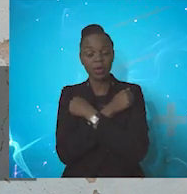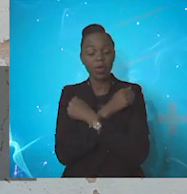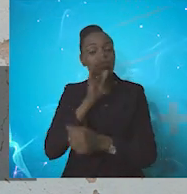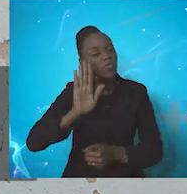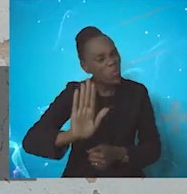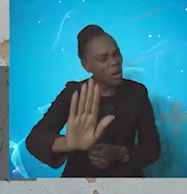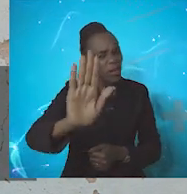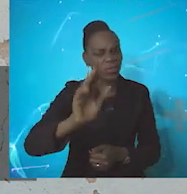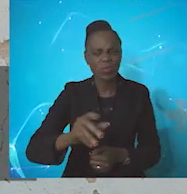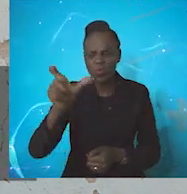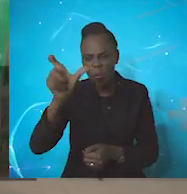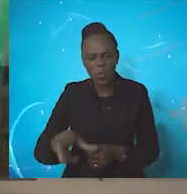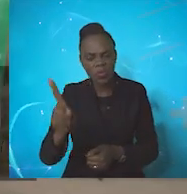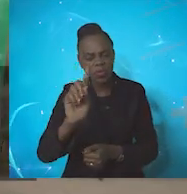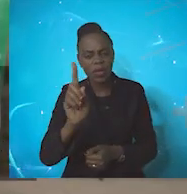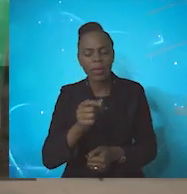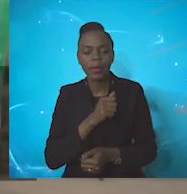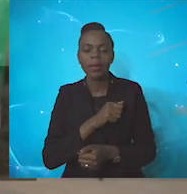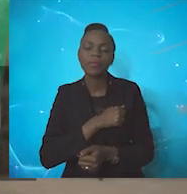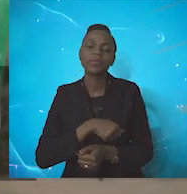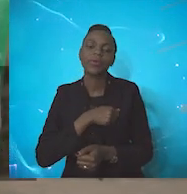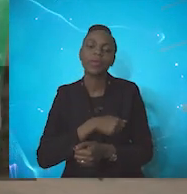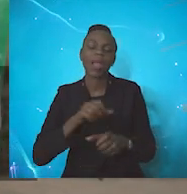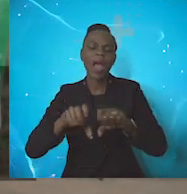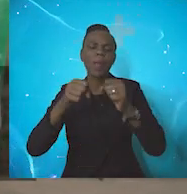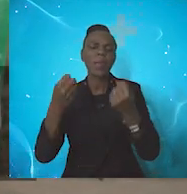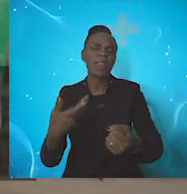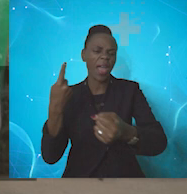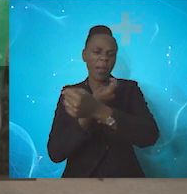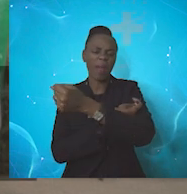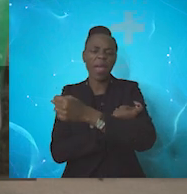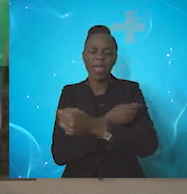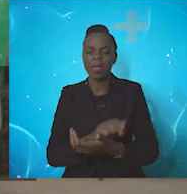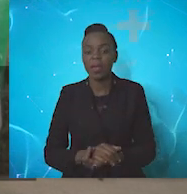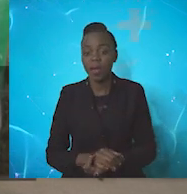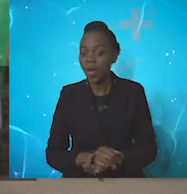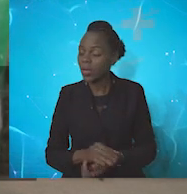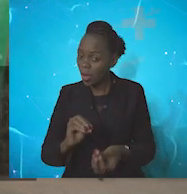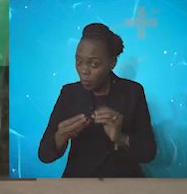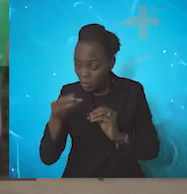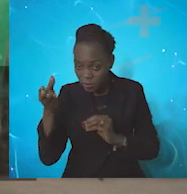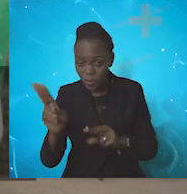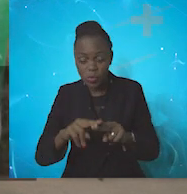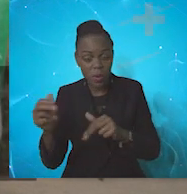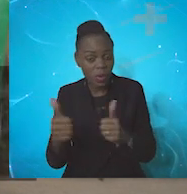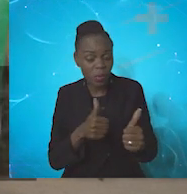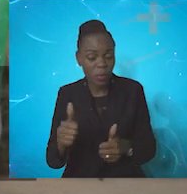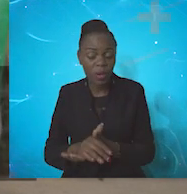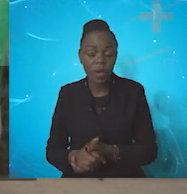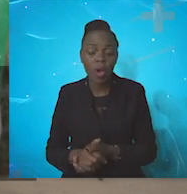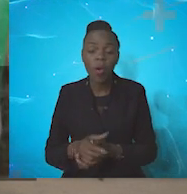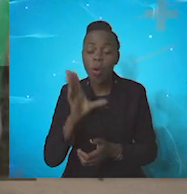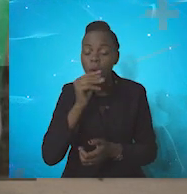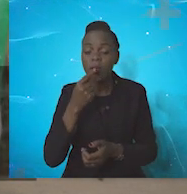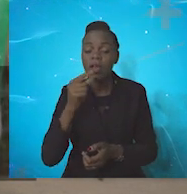Ndi wanu. Siwa muntu iya. Ah, ama pinda. Ama baya Jackson. Mesa kupanda zimezi yoti uchiri. Che Samson ukulea